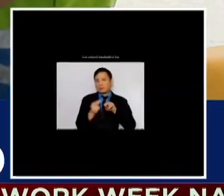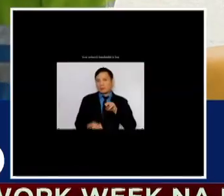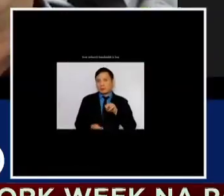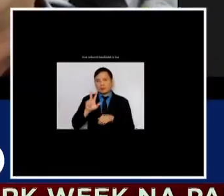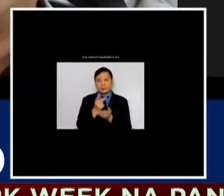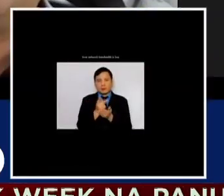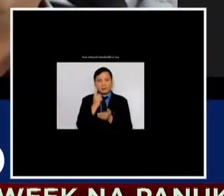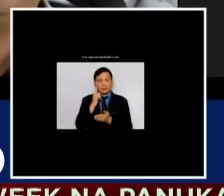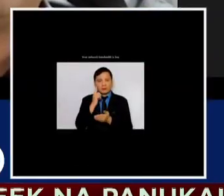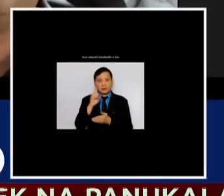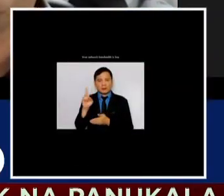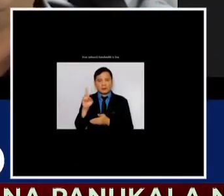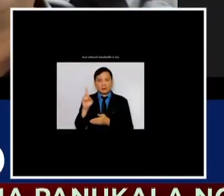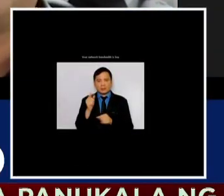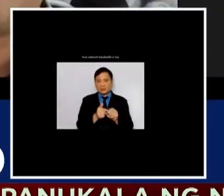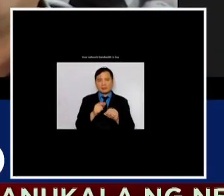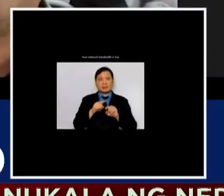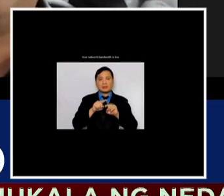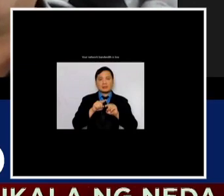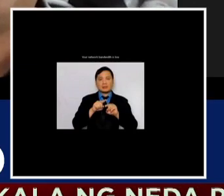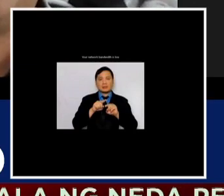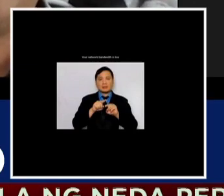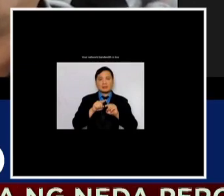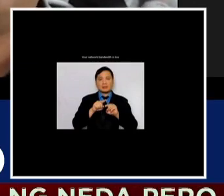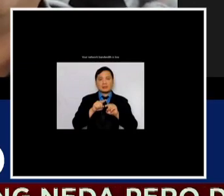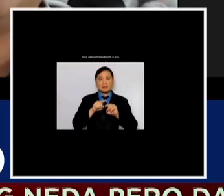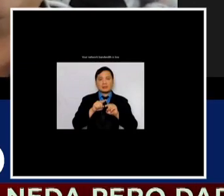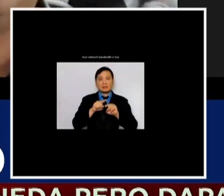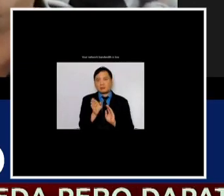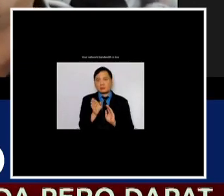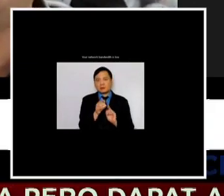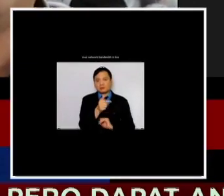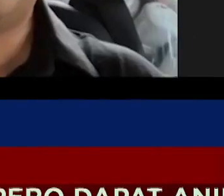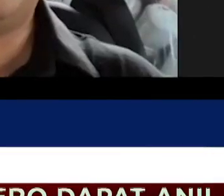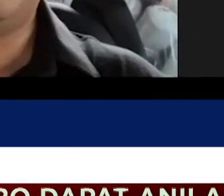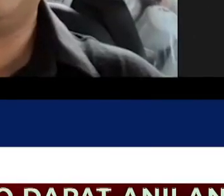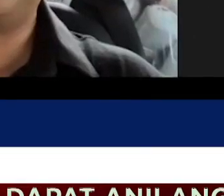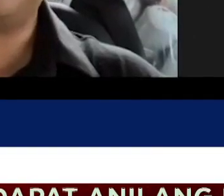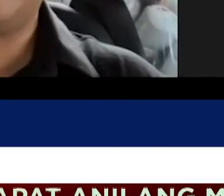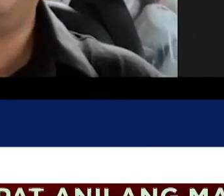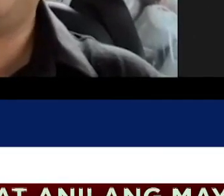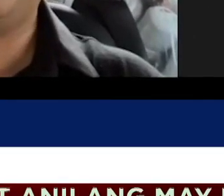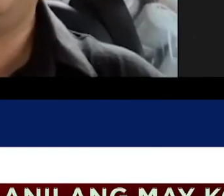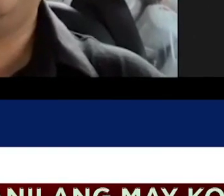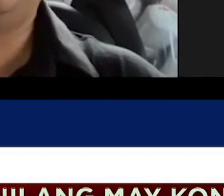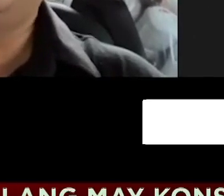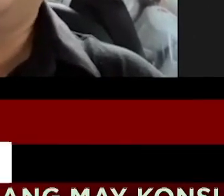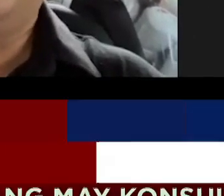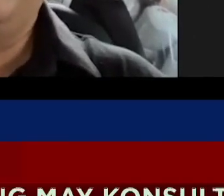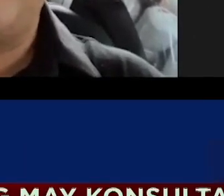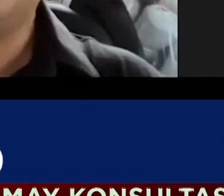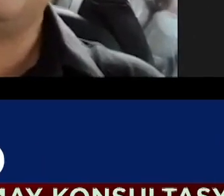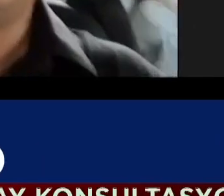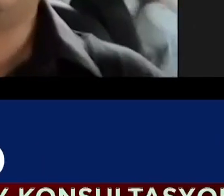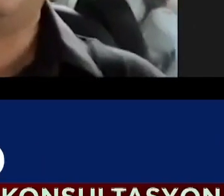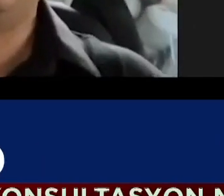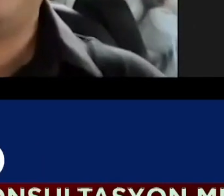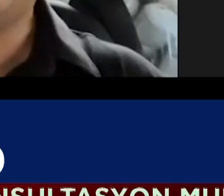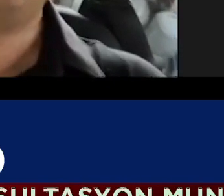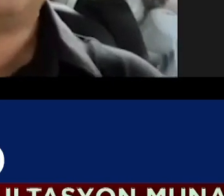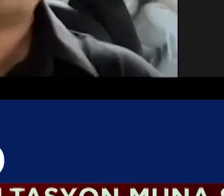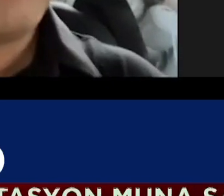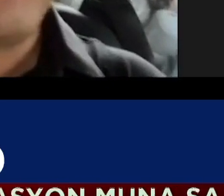branch. Nung nag-compute ako, medyo kaya pa naman magbigay ng konti. Hindi lang namin kayang i-sustain, pero para